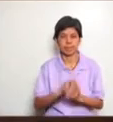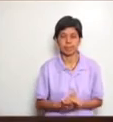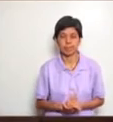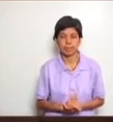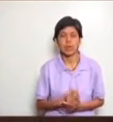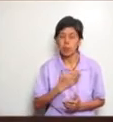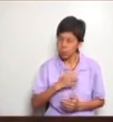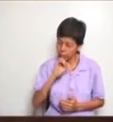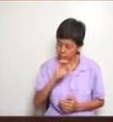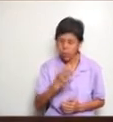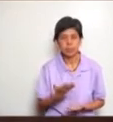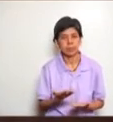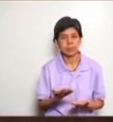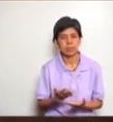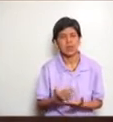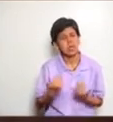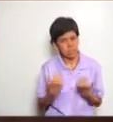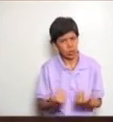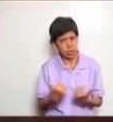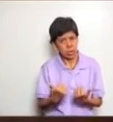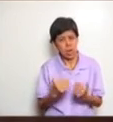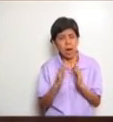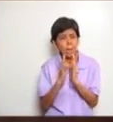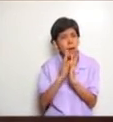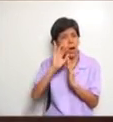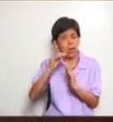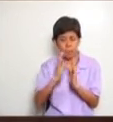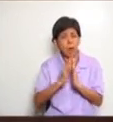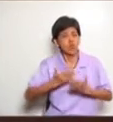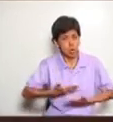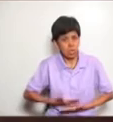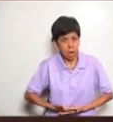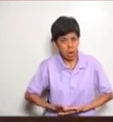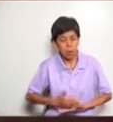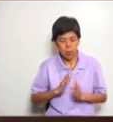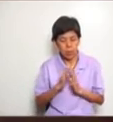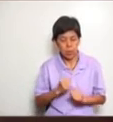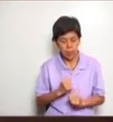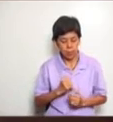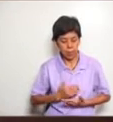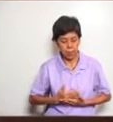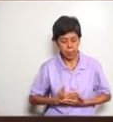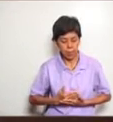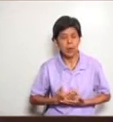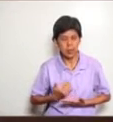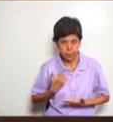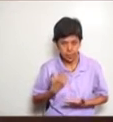งผมกาพูดอยนี้เพระว่าตอนทพเจ้าก่อนตัดสรุท่อธิษฐานโดยการรอยถาดทคำ